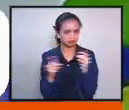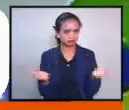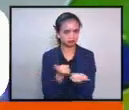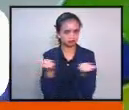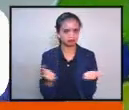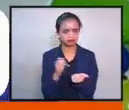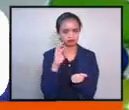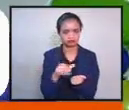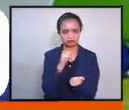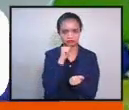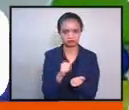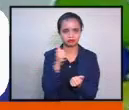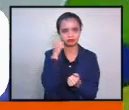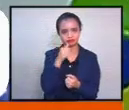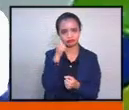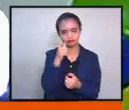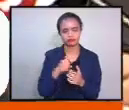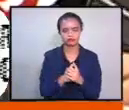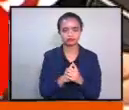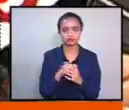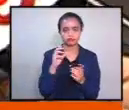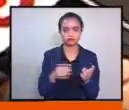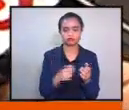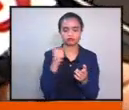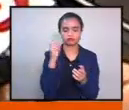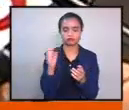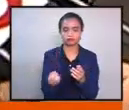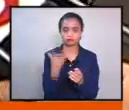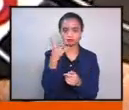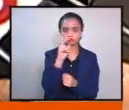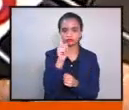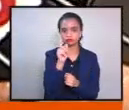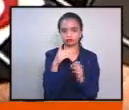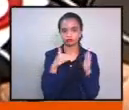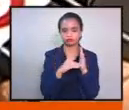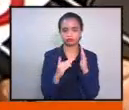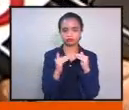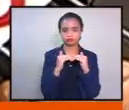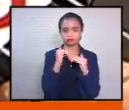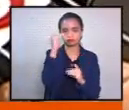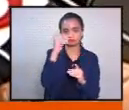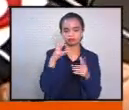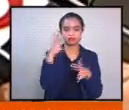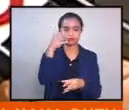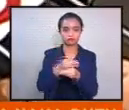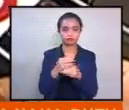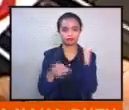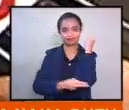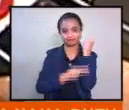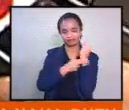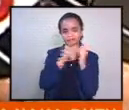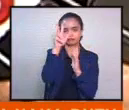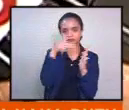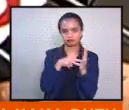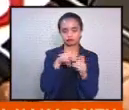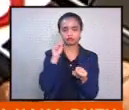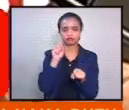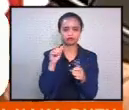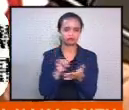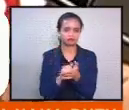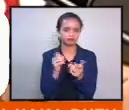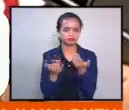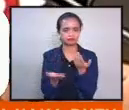hindi ang babae. Ang presyo niya is nasa 20,000 and above plus yung hotel na rate na nasa 3,000. So that's more